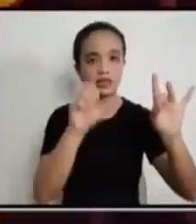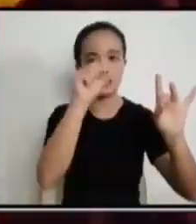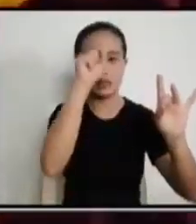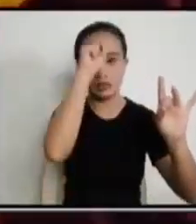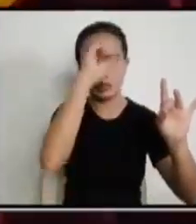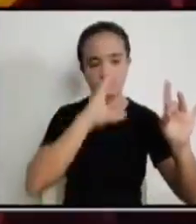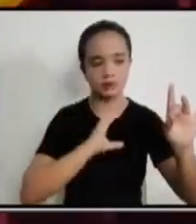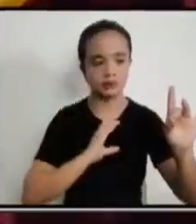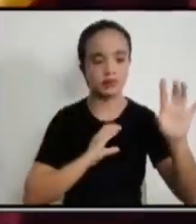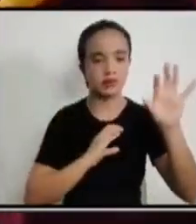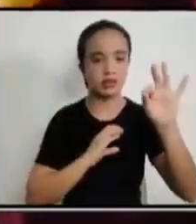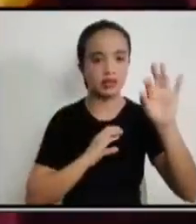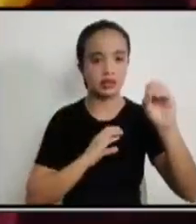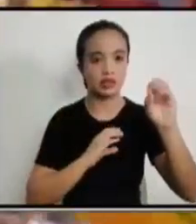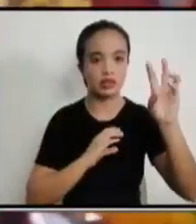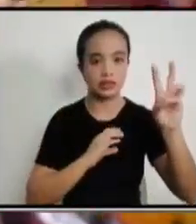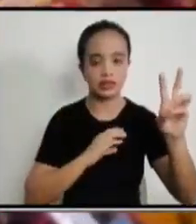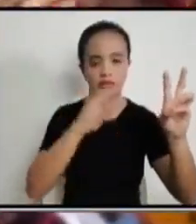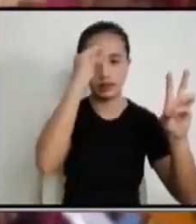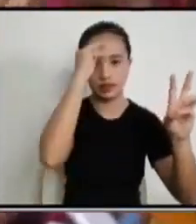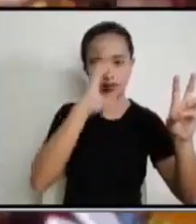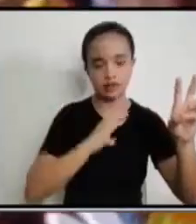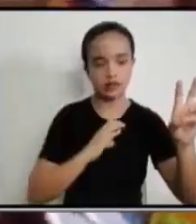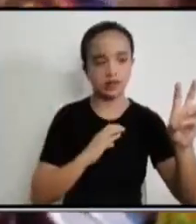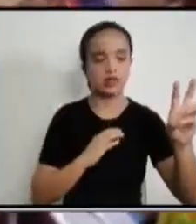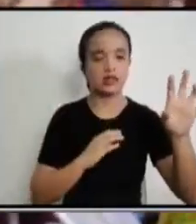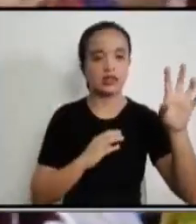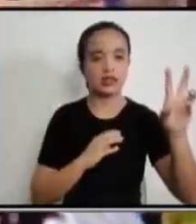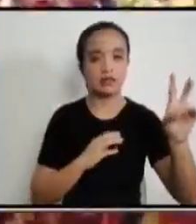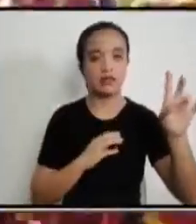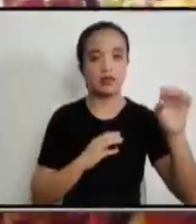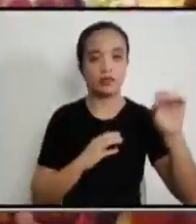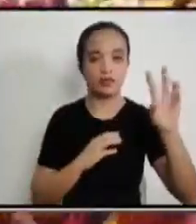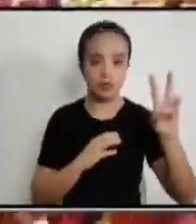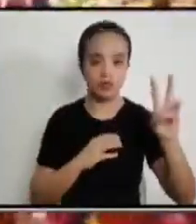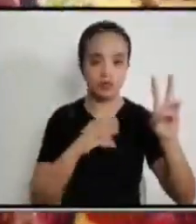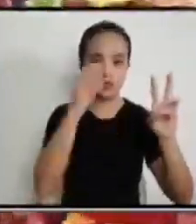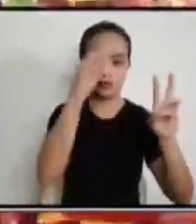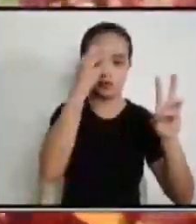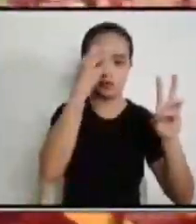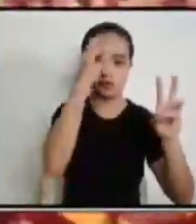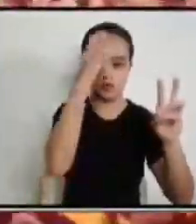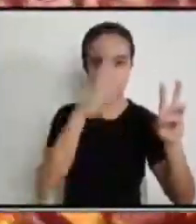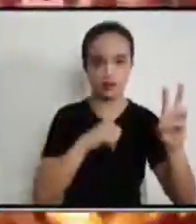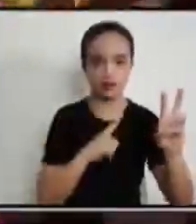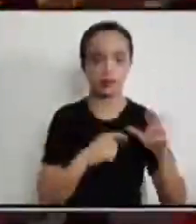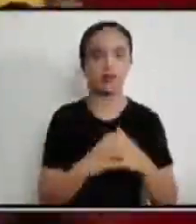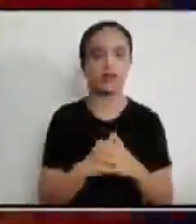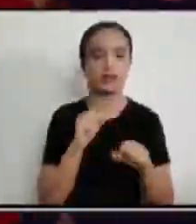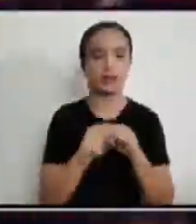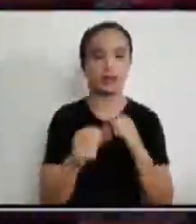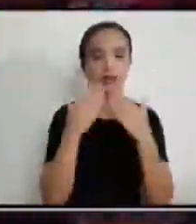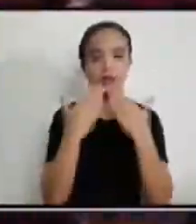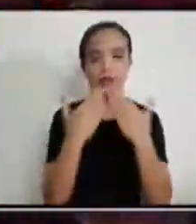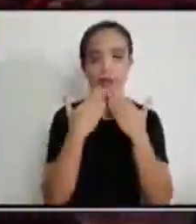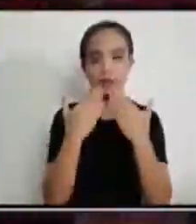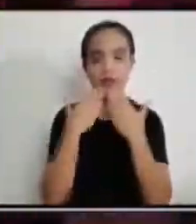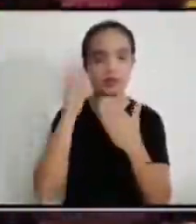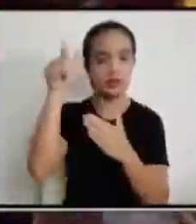magna cum laude, at 706 ang cum laude. Malaki ang pasasalamat ng mga graduates sa pamahalaan para sa Republic